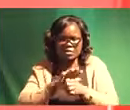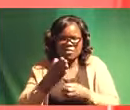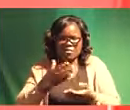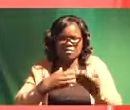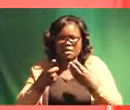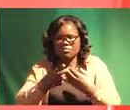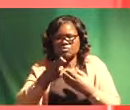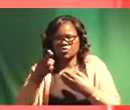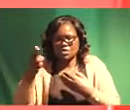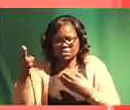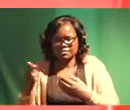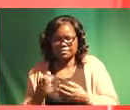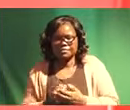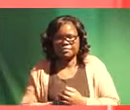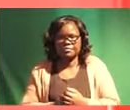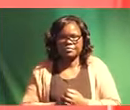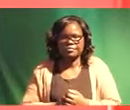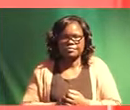buduki.